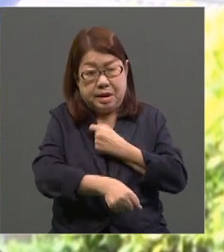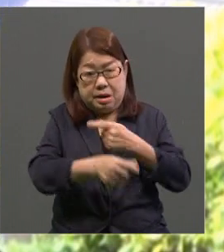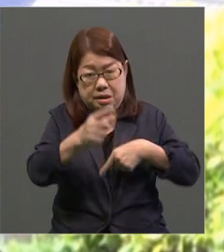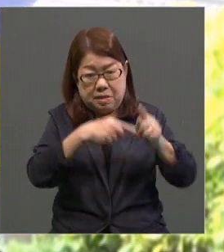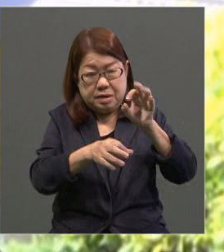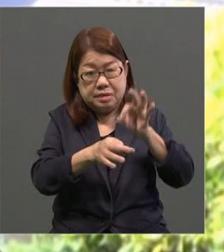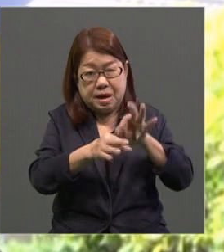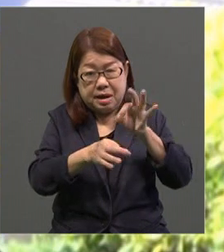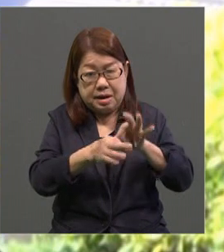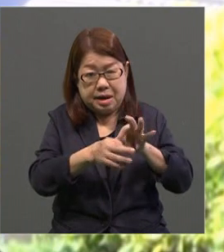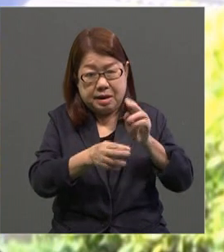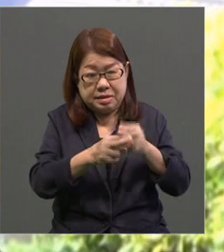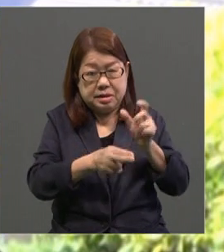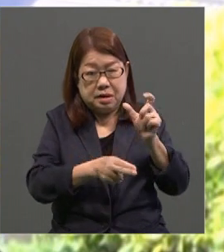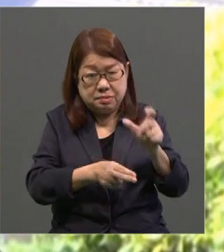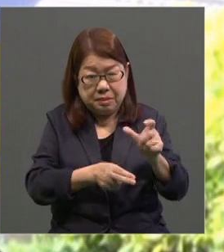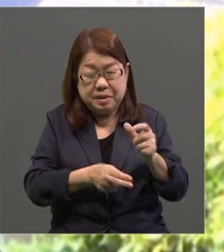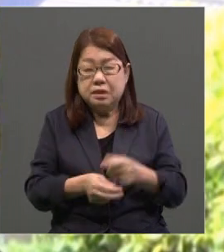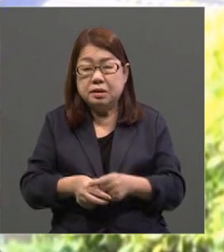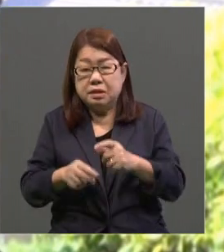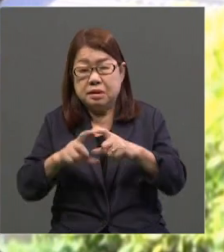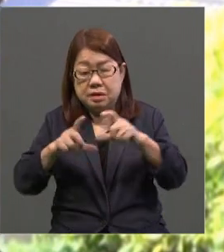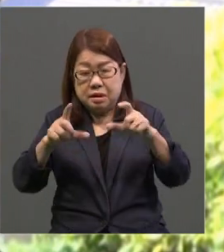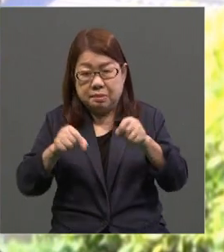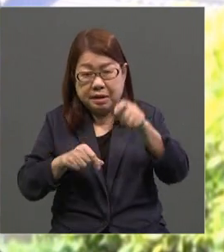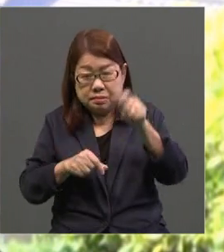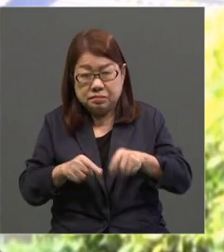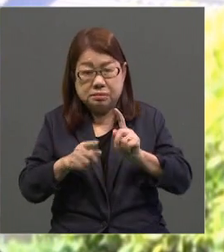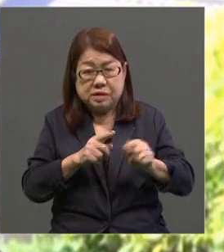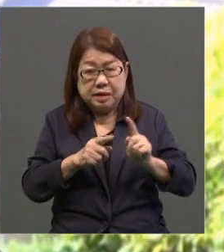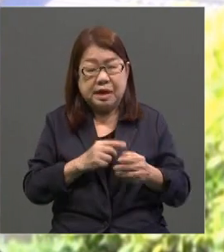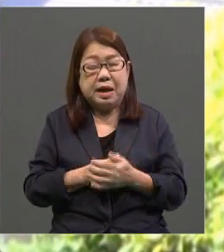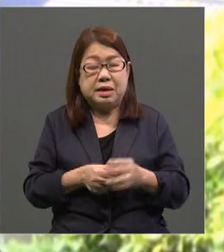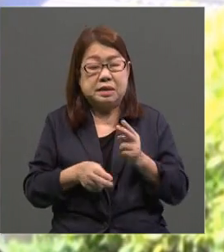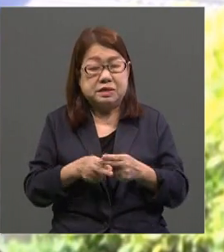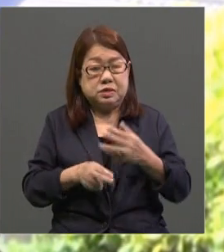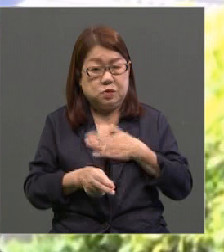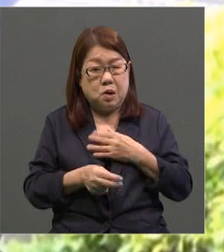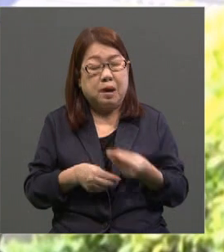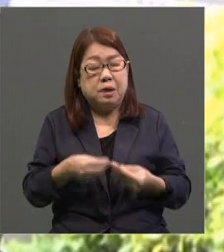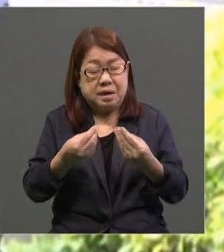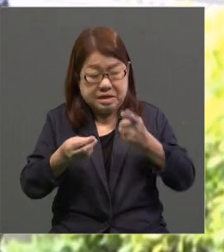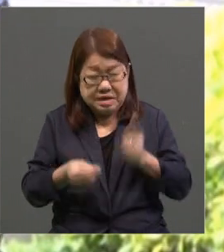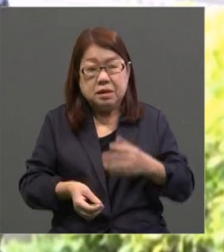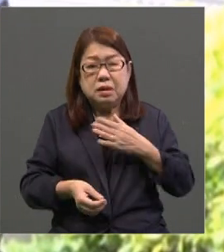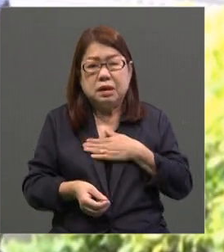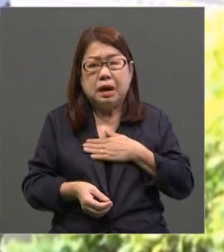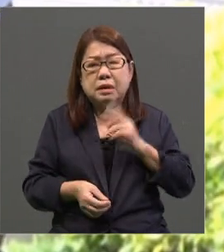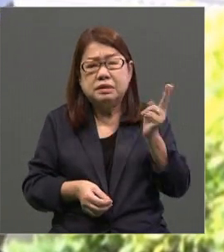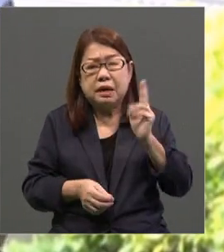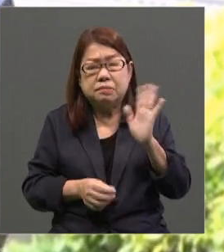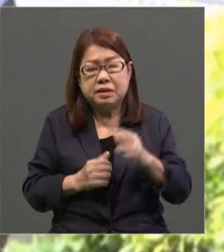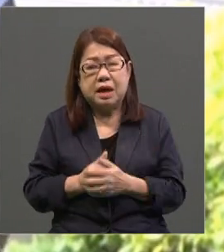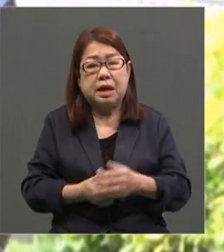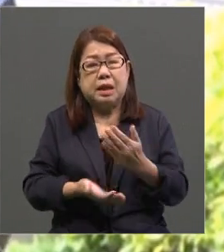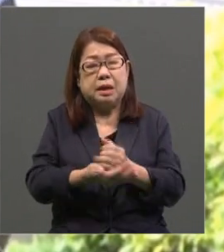รอนิกส์โดยที่ไม่ได้มีเจตนาใช้เพื่อตนเองหรือกิจการที่ตนเองเกี่ยวข้องโ